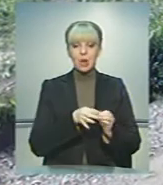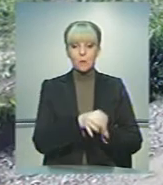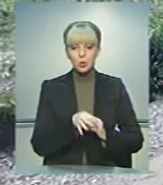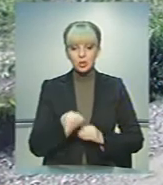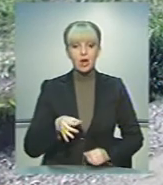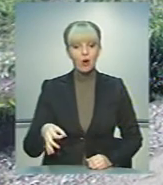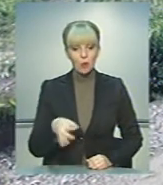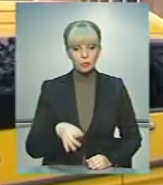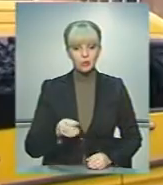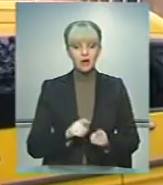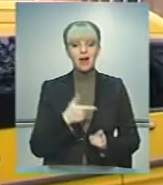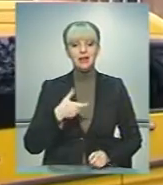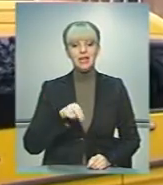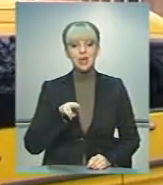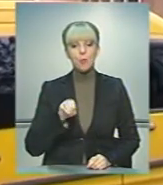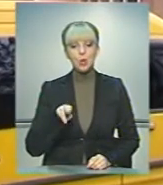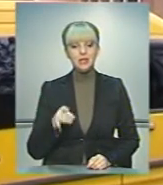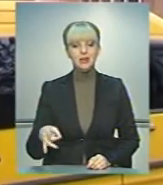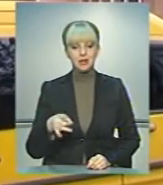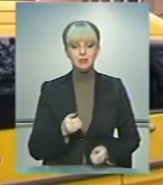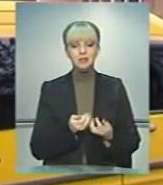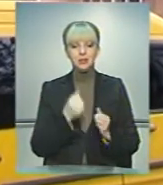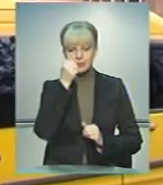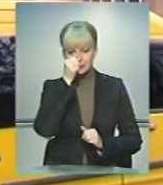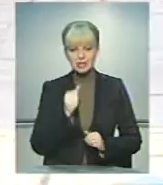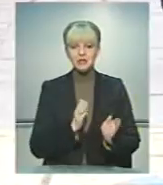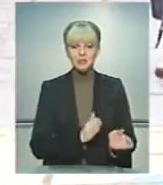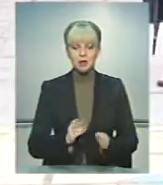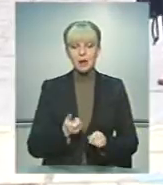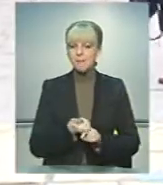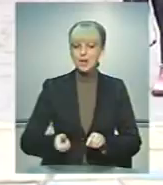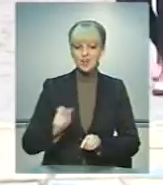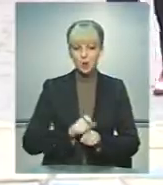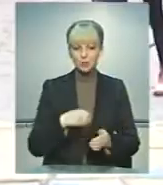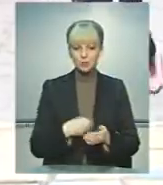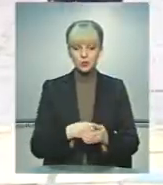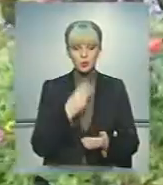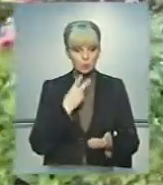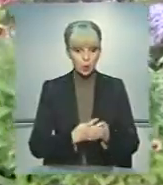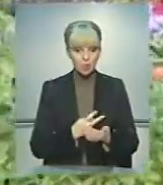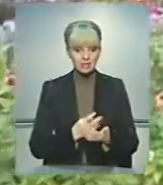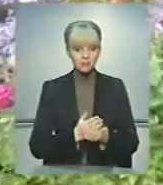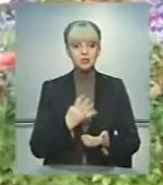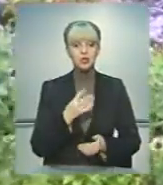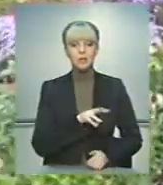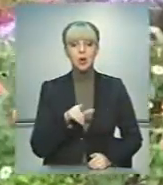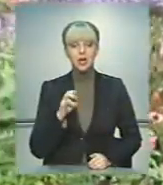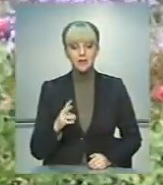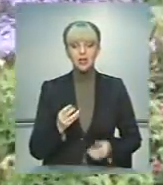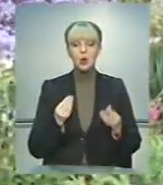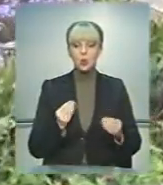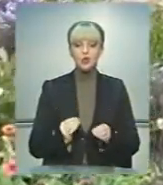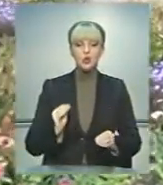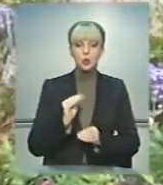пунктах області, як от в Глибоцькій громаді, де кілька місяців поспіль перевиконували бюджет. Показник склав 4 мільйони гривень. Гроші,